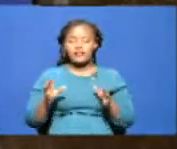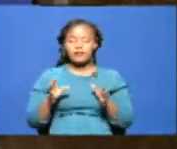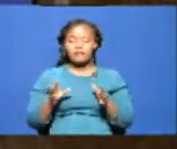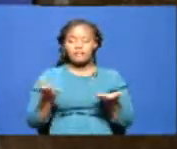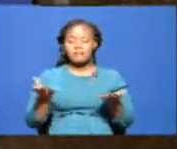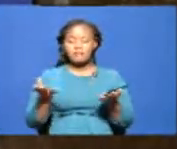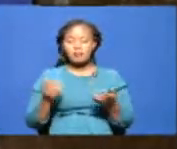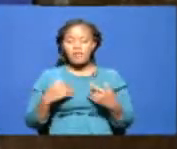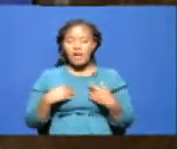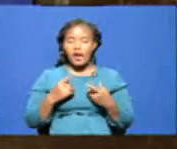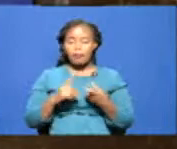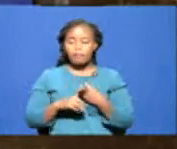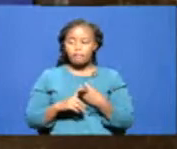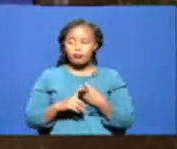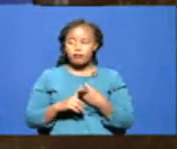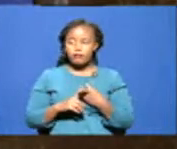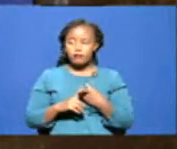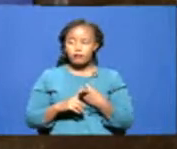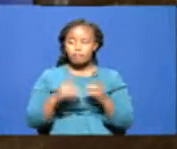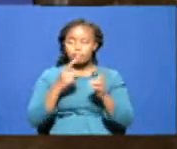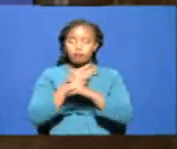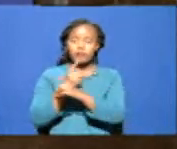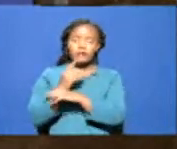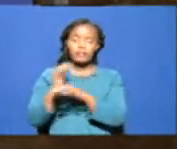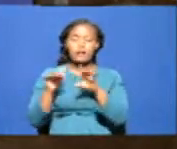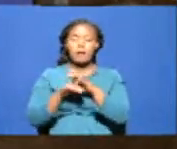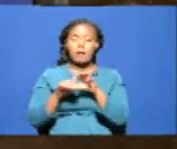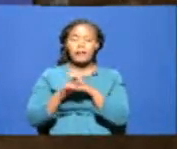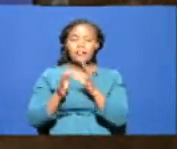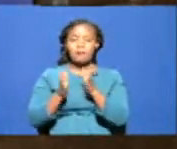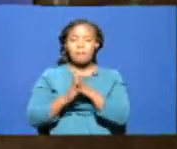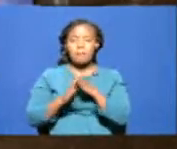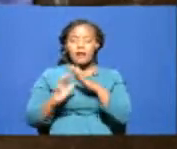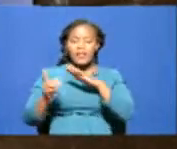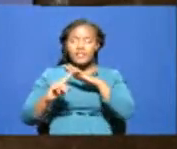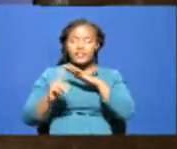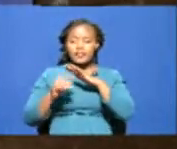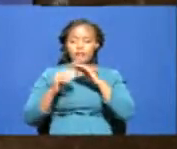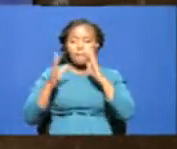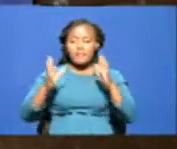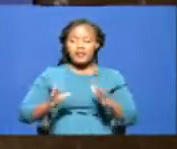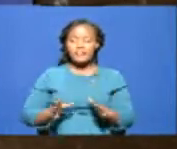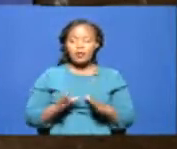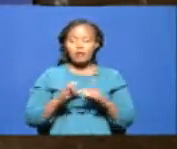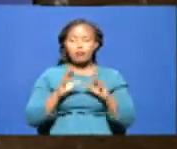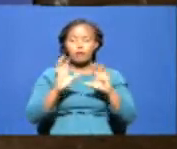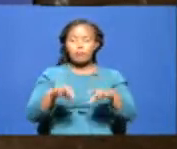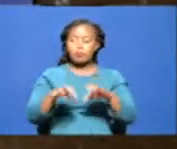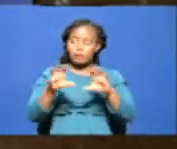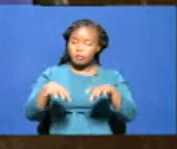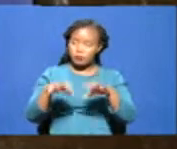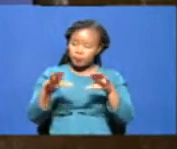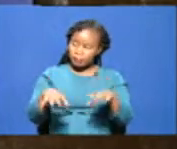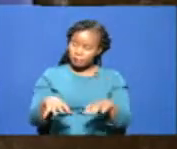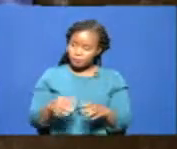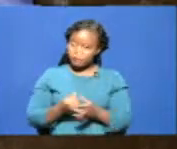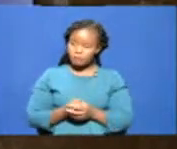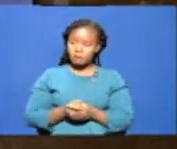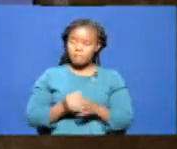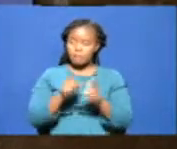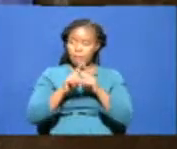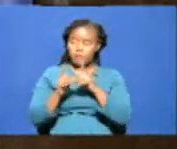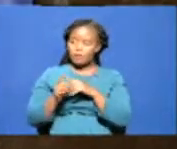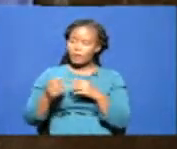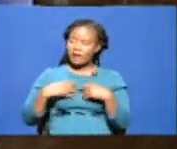Meta pamoja na bwana Muliro, na waziri bwana Jeremia Nyaga wa ukulima, alikadhalika namwona kwa huko nyuma